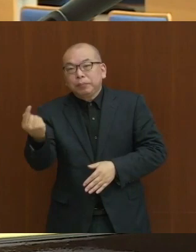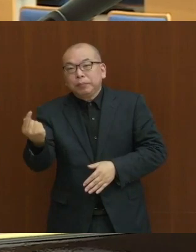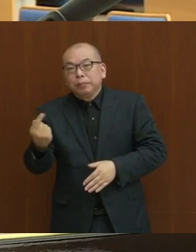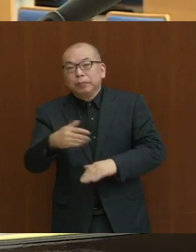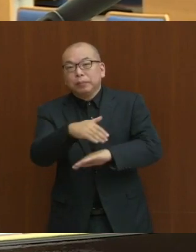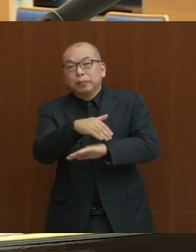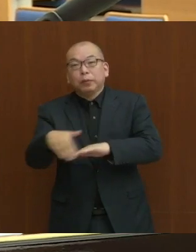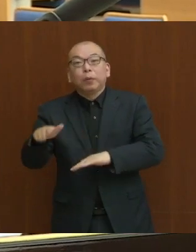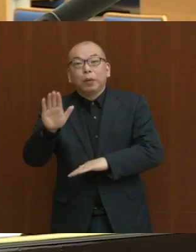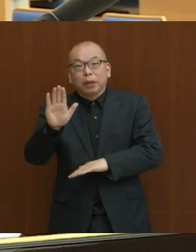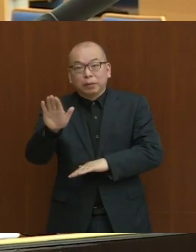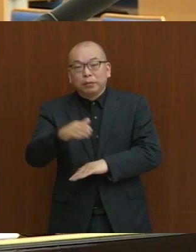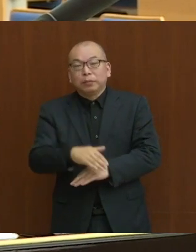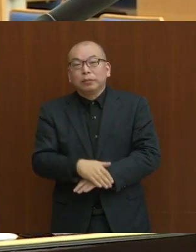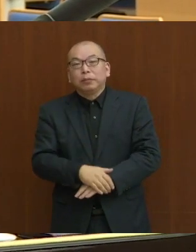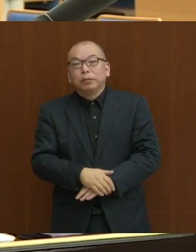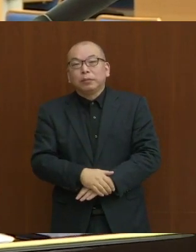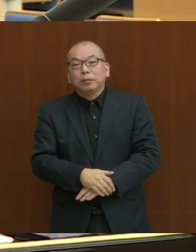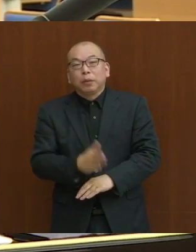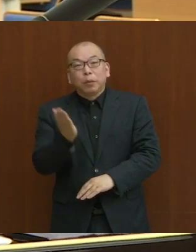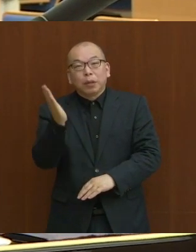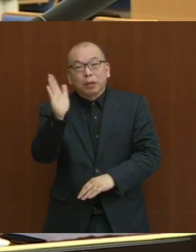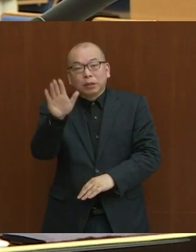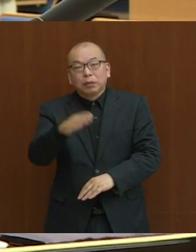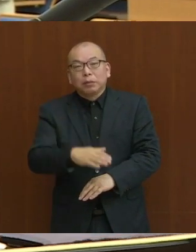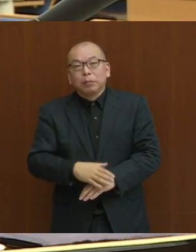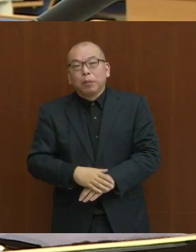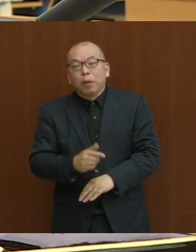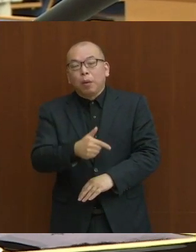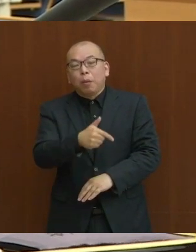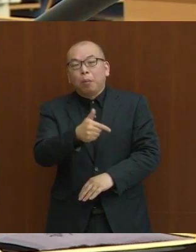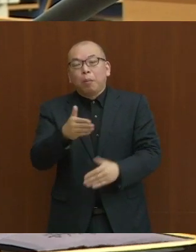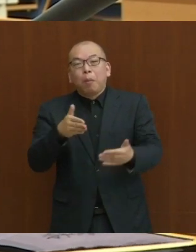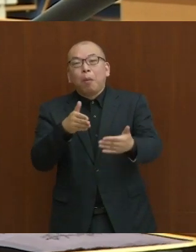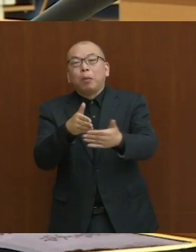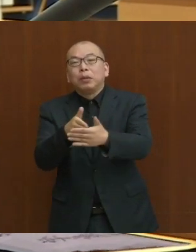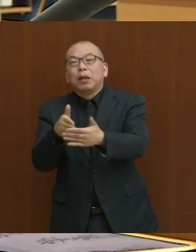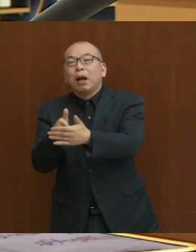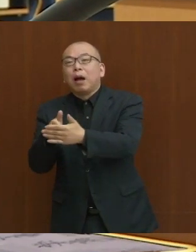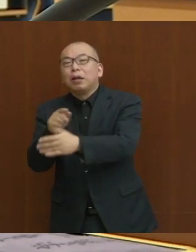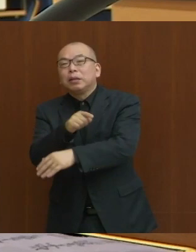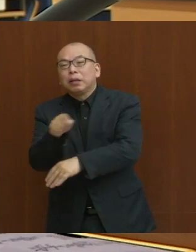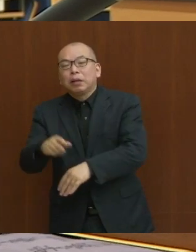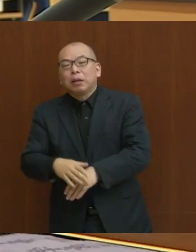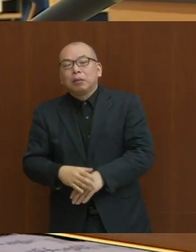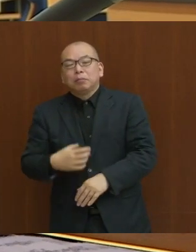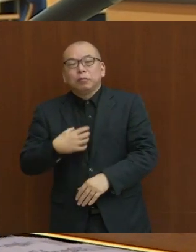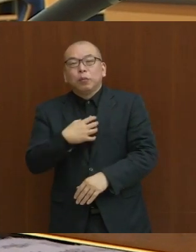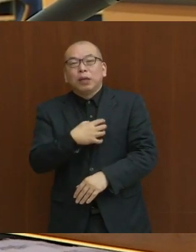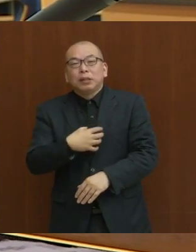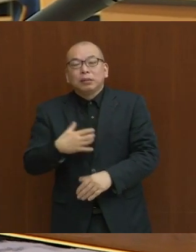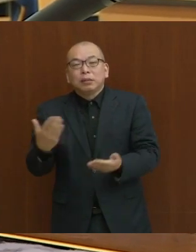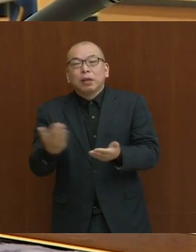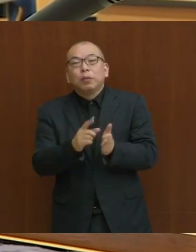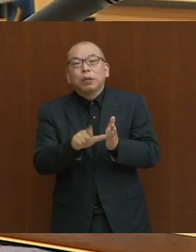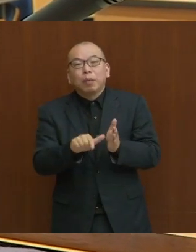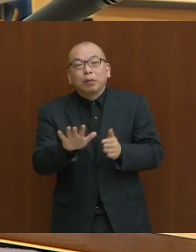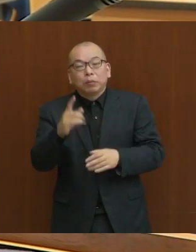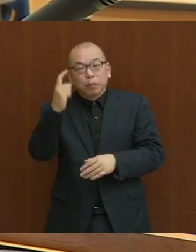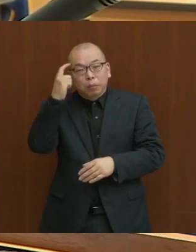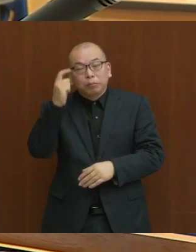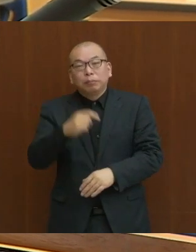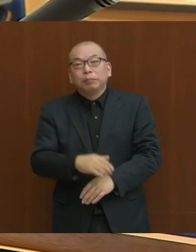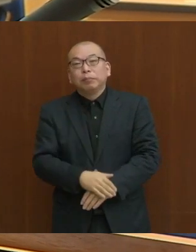します。この先、多くの困難が待ち受け、どうしようもなく不安になる日もあるでしょ